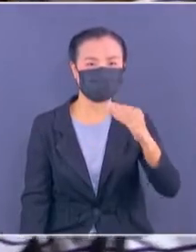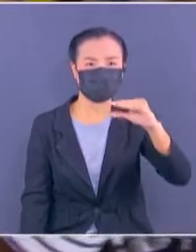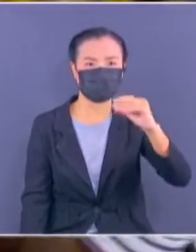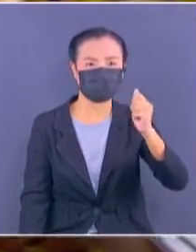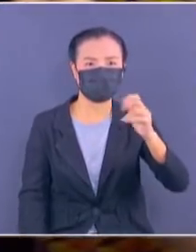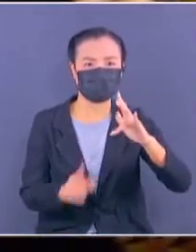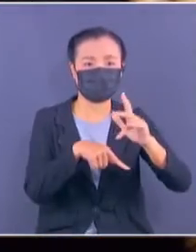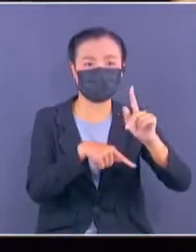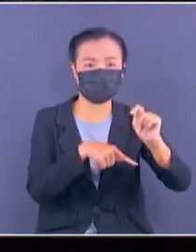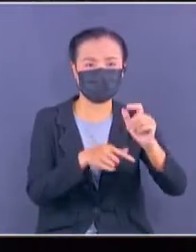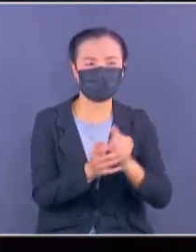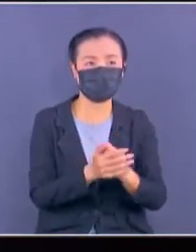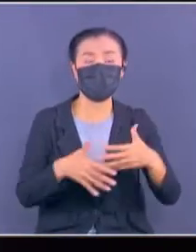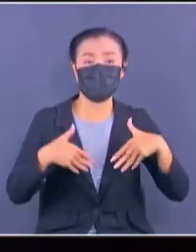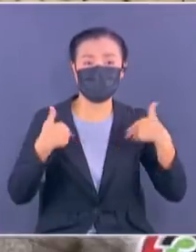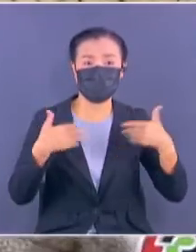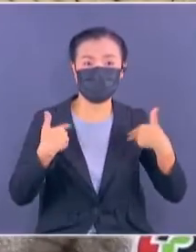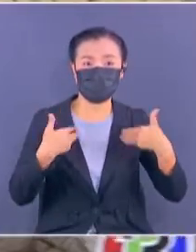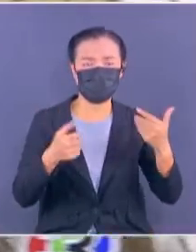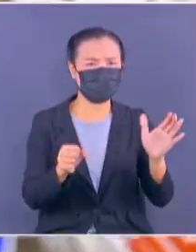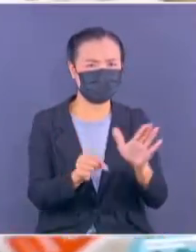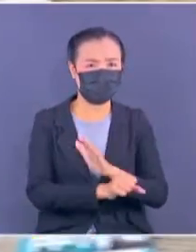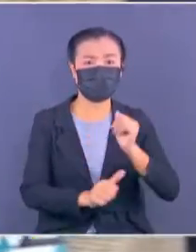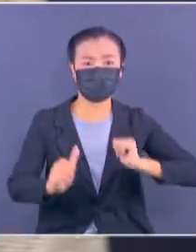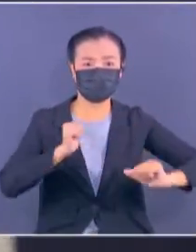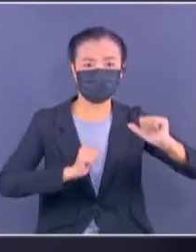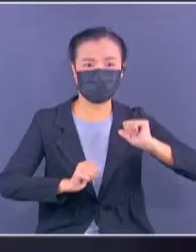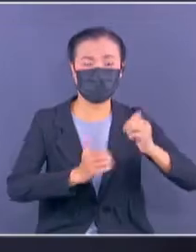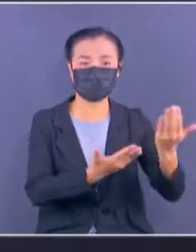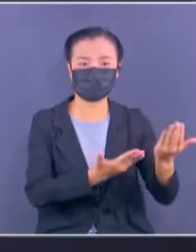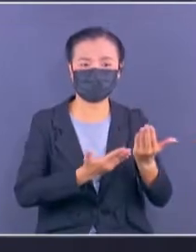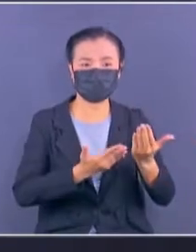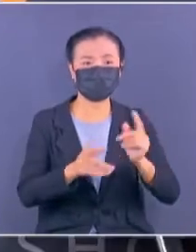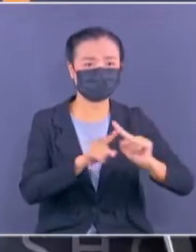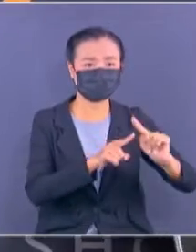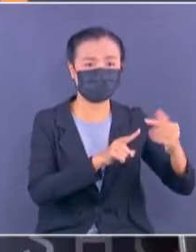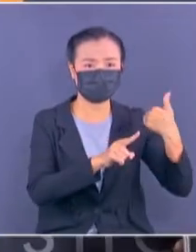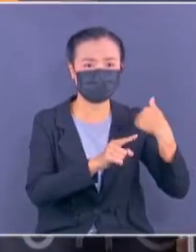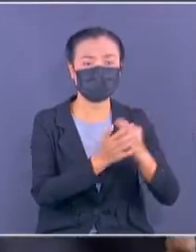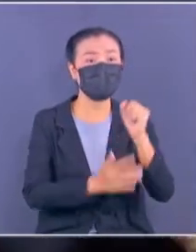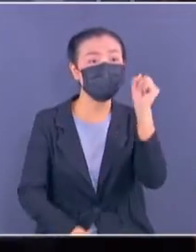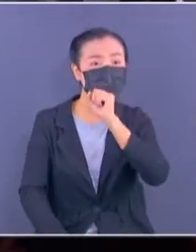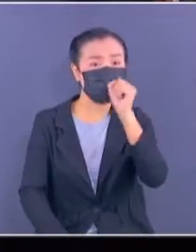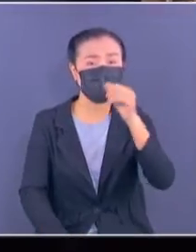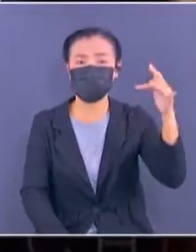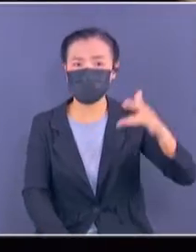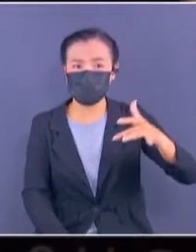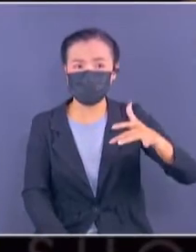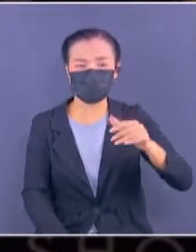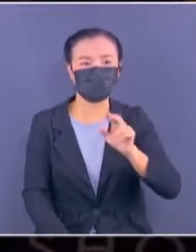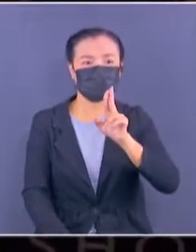ค่ะที่ต่างขนความสนุกมาแบบจัดเต็มเลยนะคะพร้อมแขกรับเชิญมากมายรวมถึงนักร้องแร็ปเปอร์อย่างโยบ